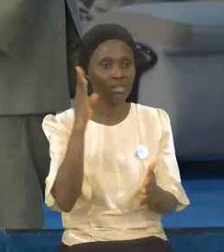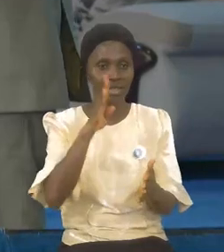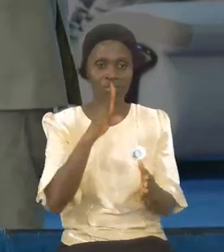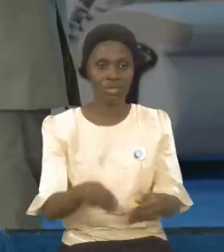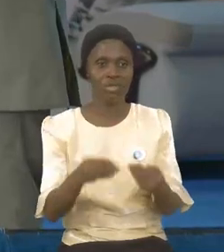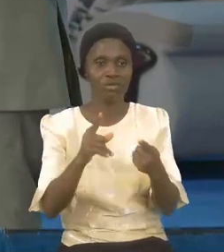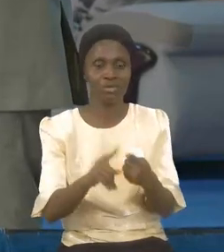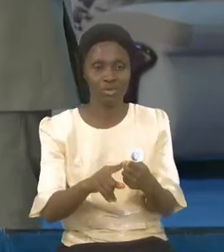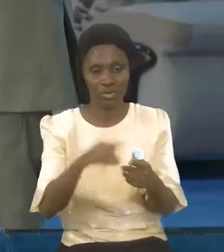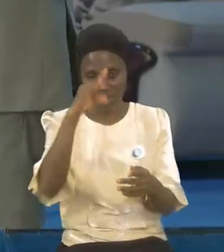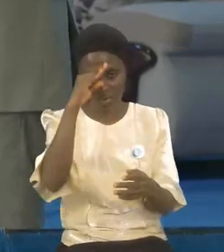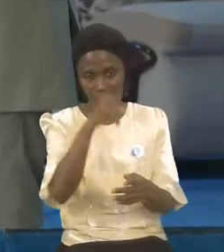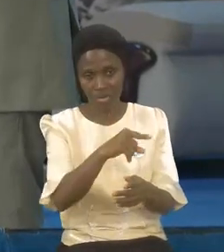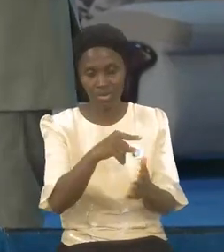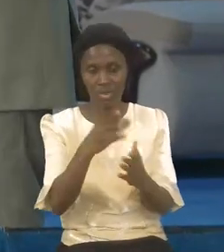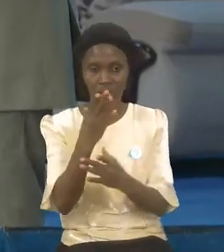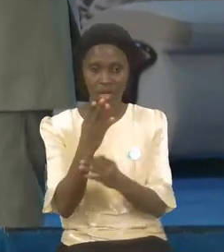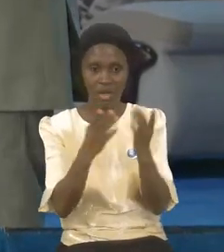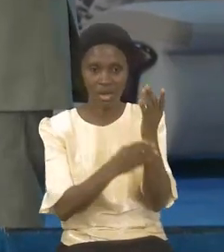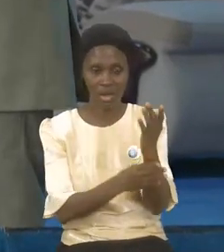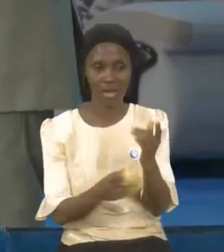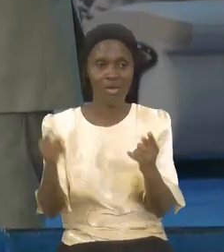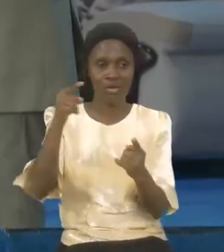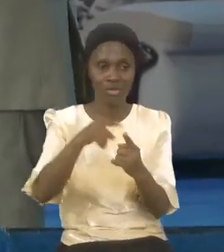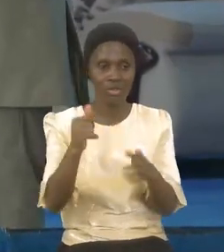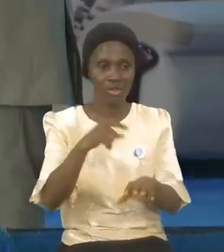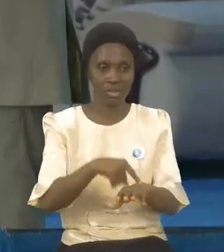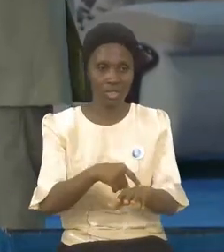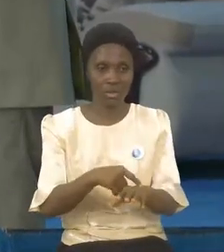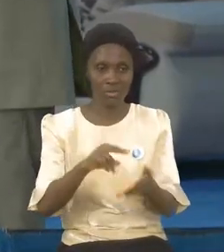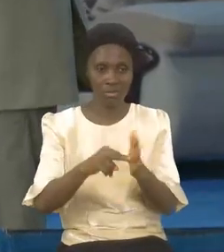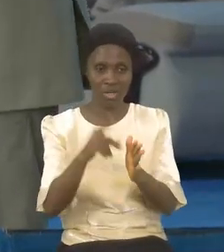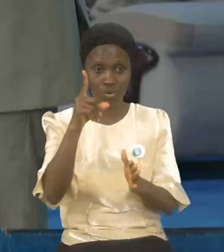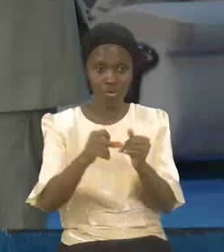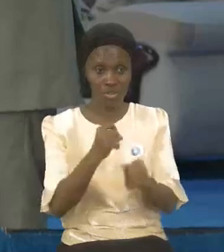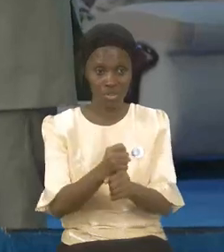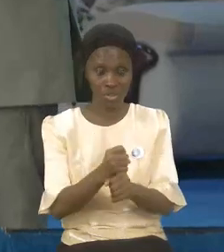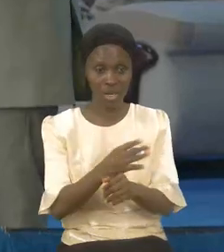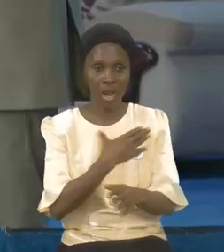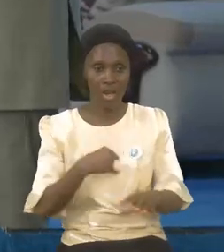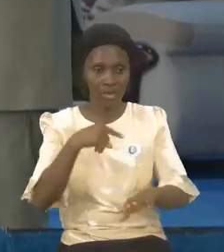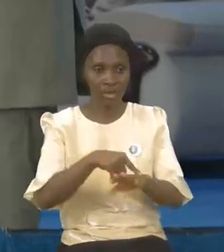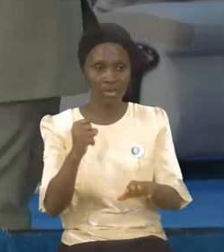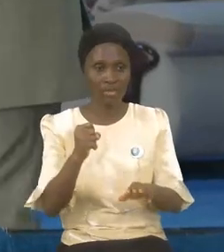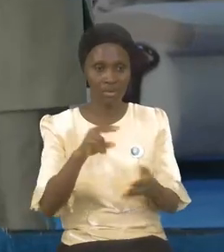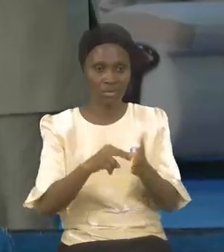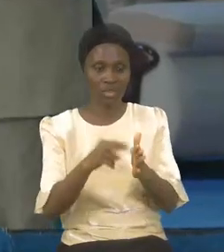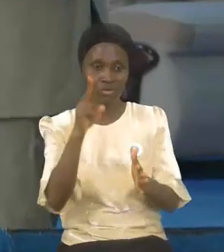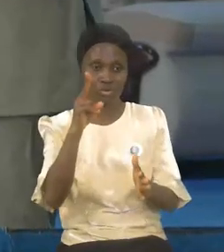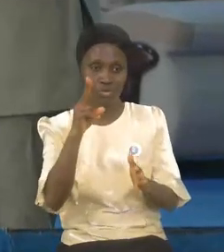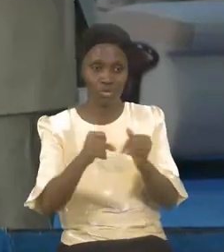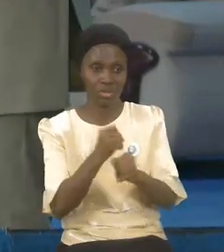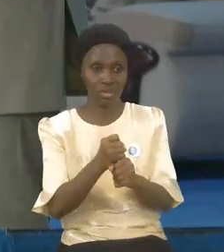seront livrés entre ses mains pendant, voici un temps, un an, des temps, 2 ans, ça